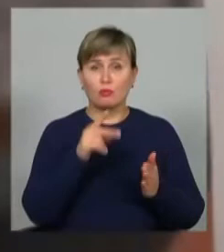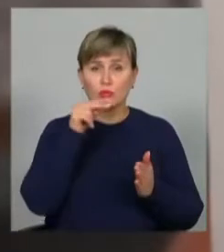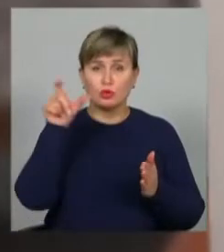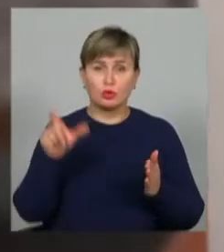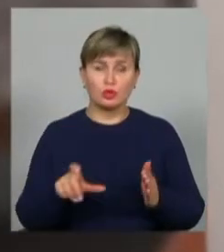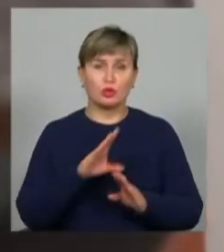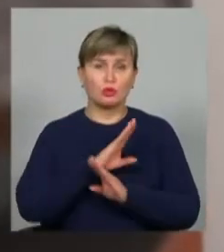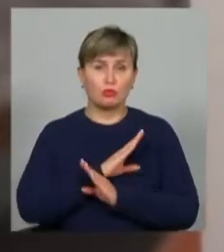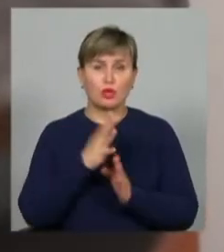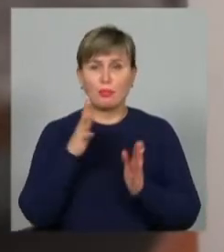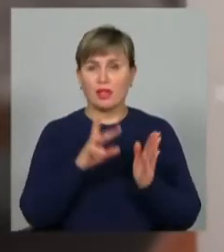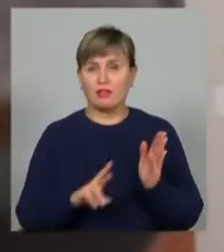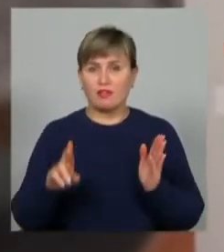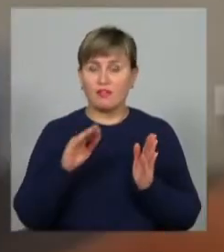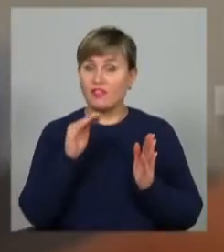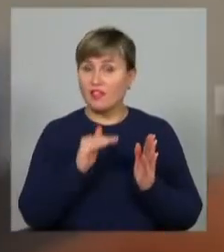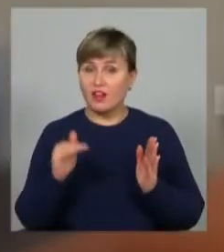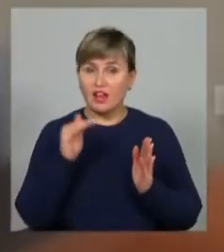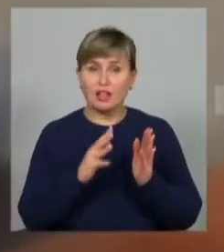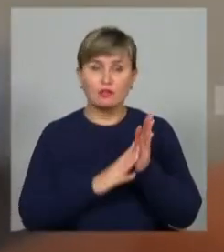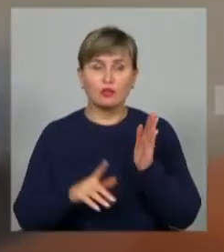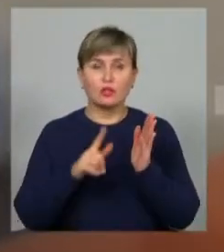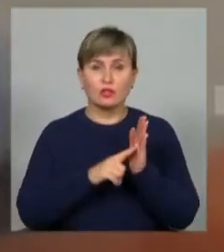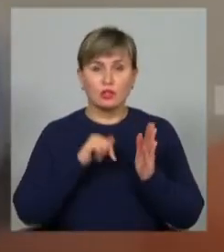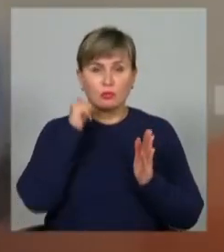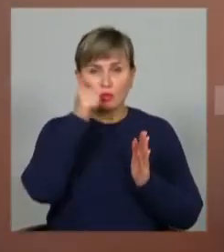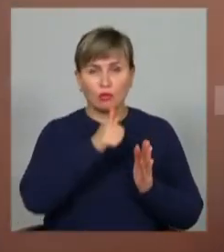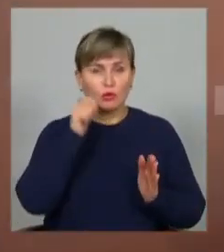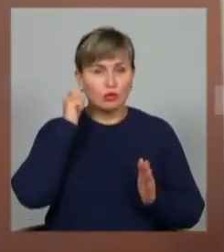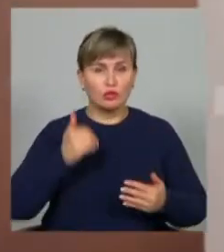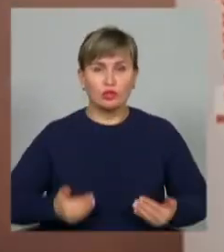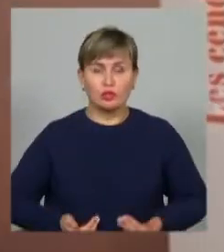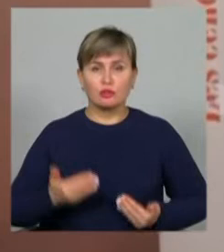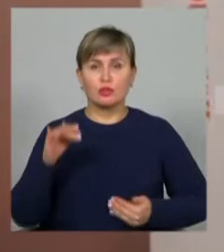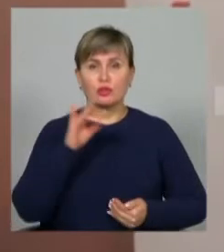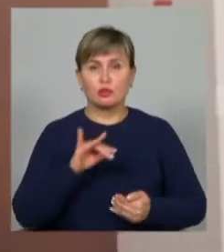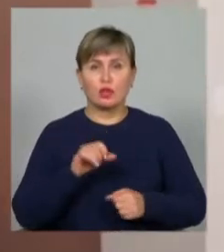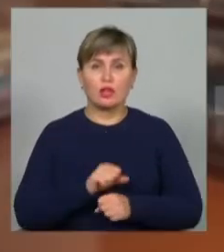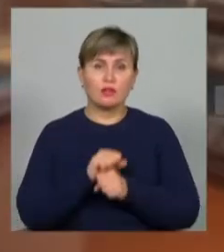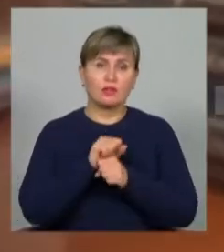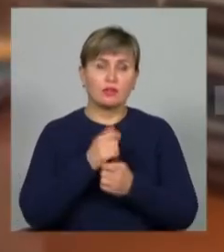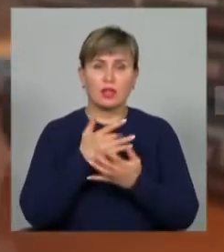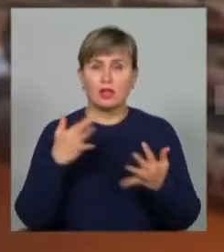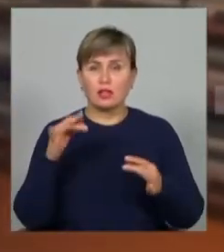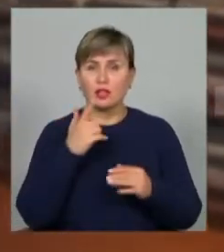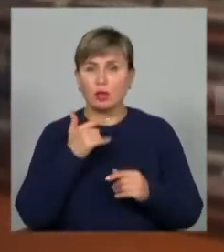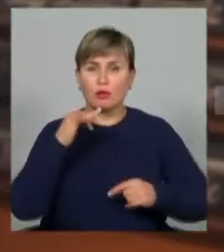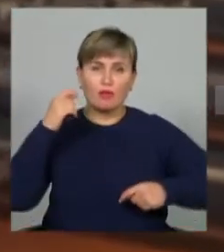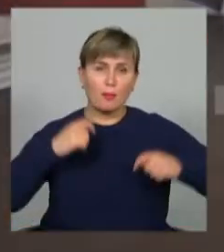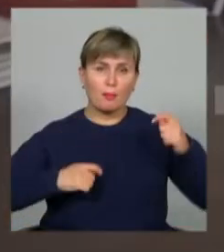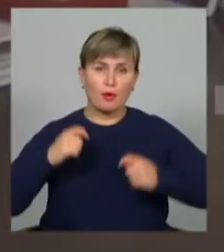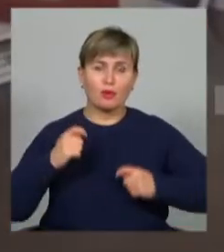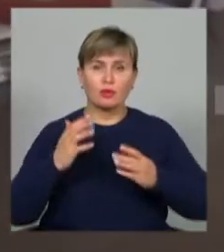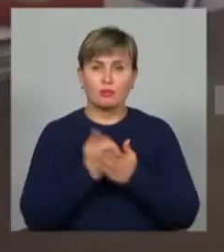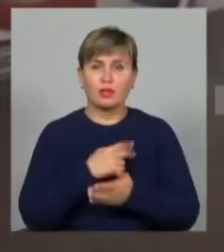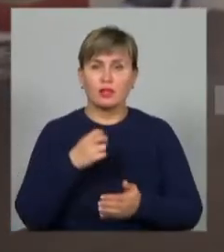Нурпейсов скончался 5 февраля на 97-м году жизни. Его историко-революционная трилогия «Кровь и пот», переведенная